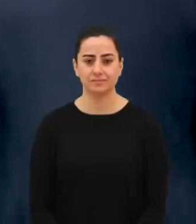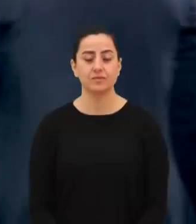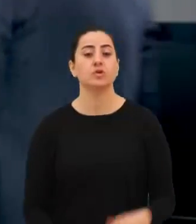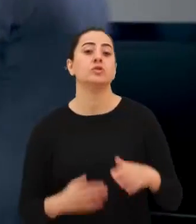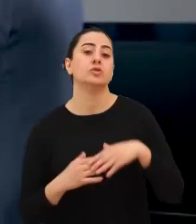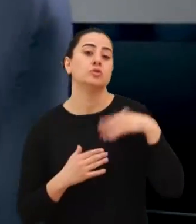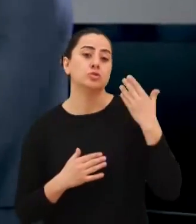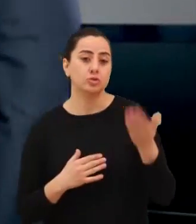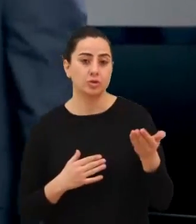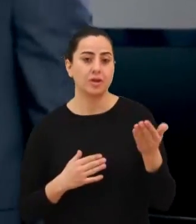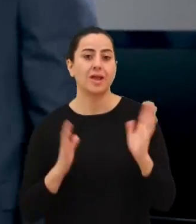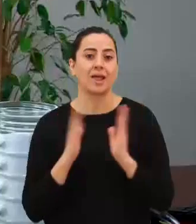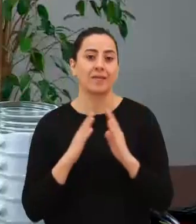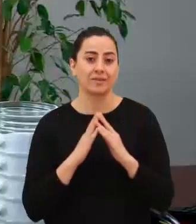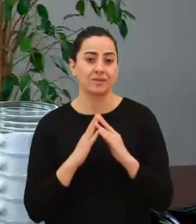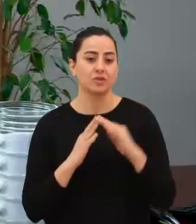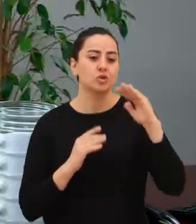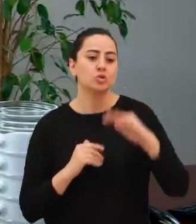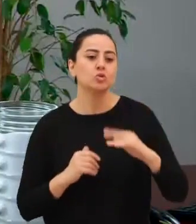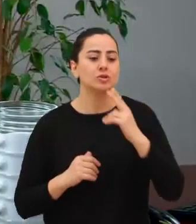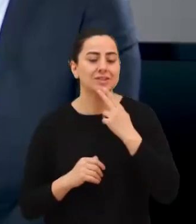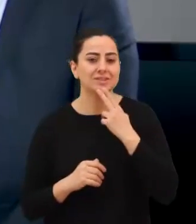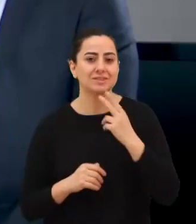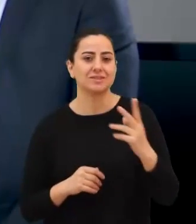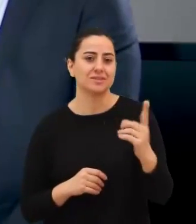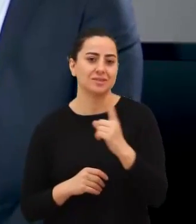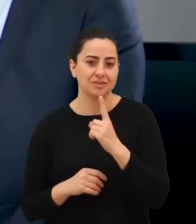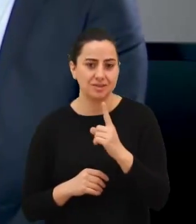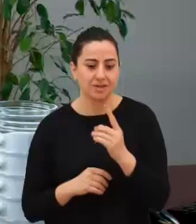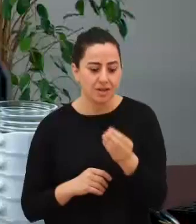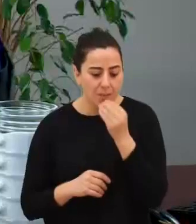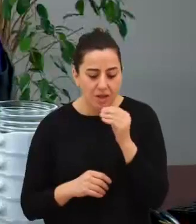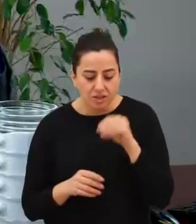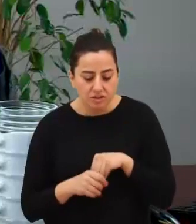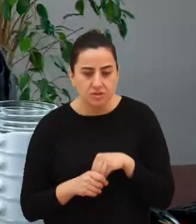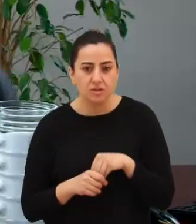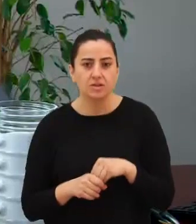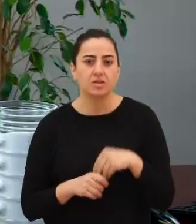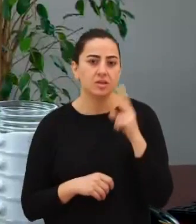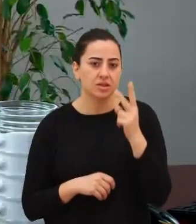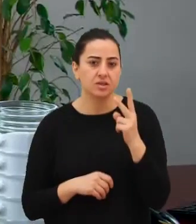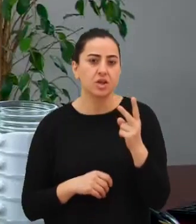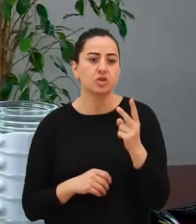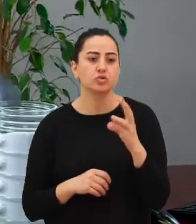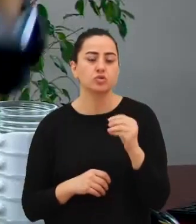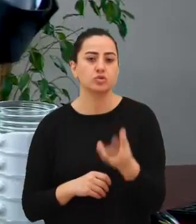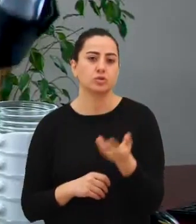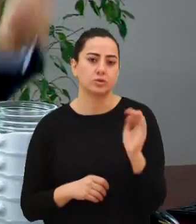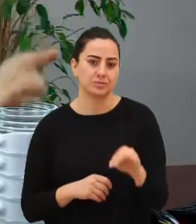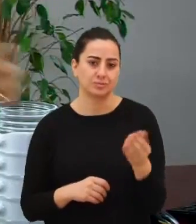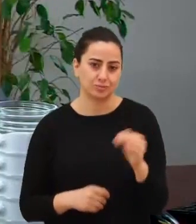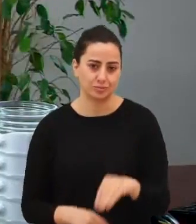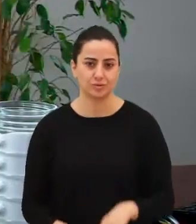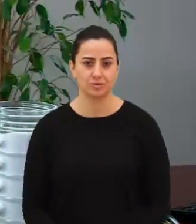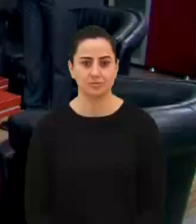Daha sonrasında evin küçük kızı da gelip yemeğin içine 2 avuç dolusu tuz atmış. Tuğba